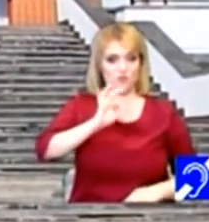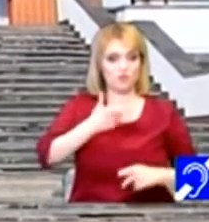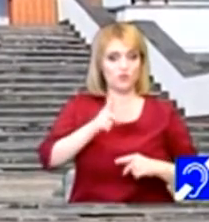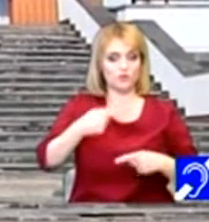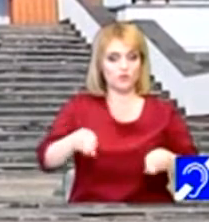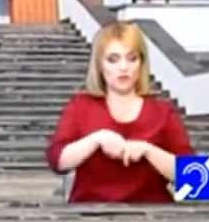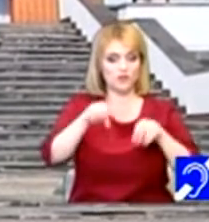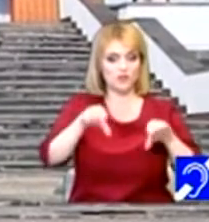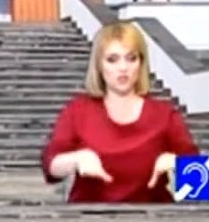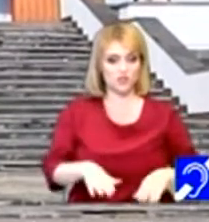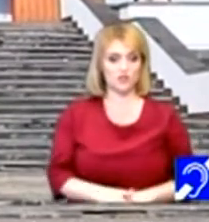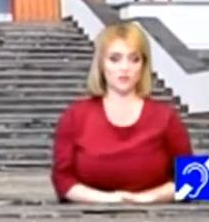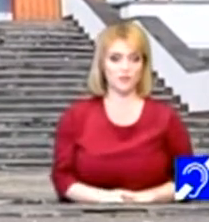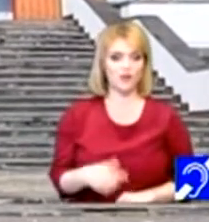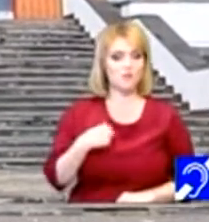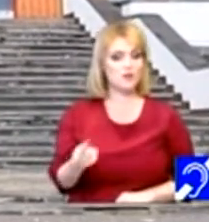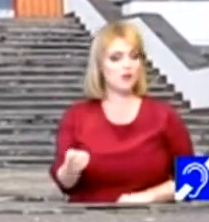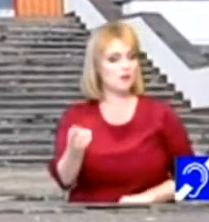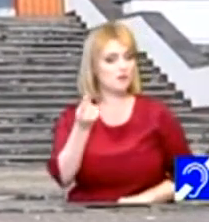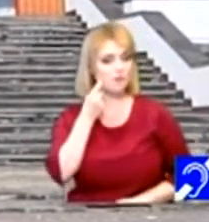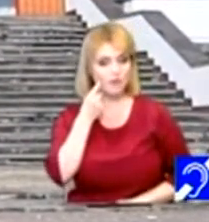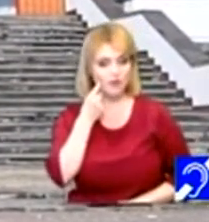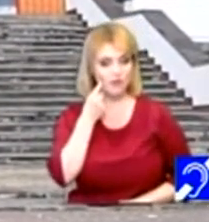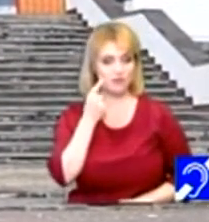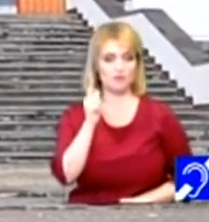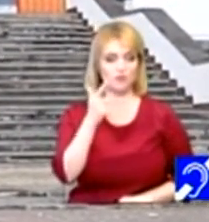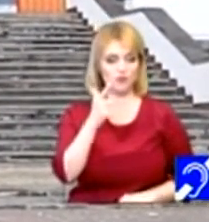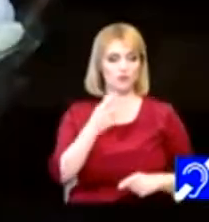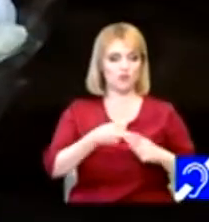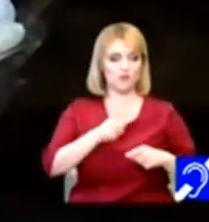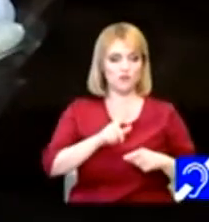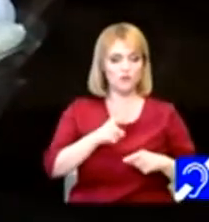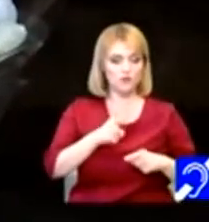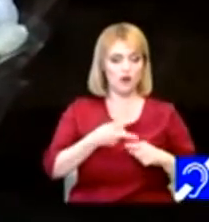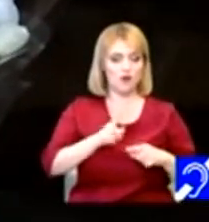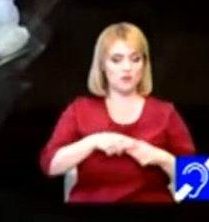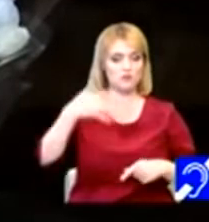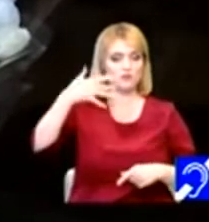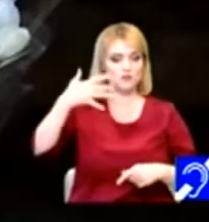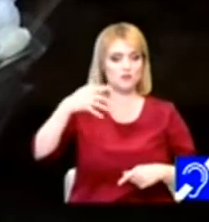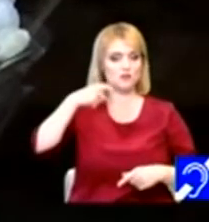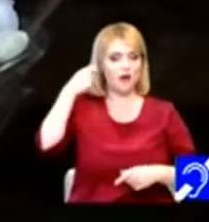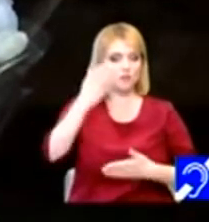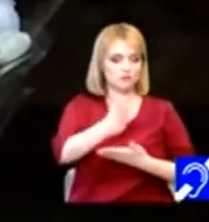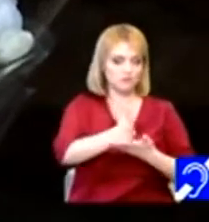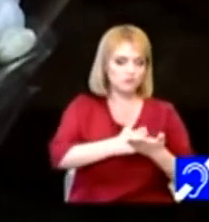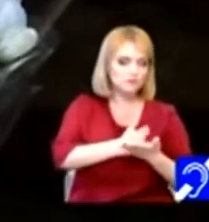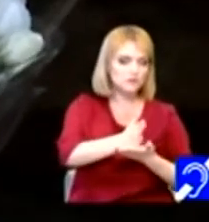Mă doare foarte mult că acești 50 de ani de viață în teatru